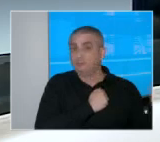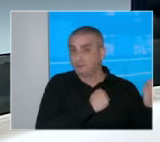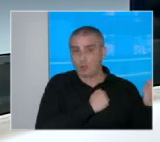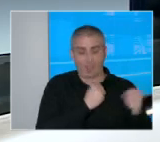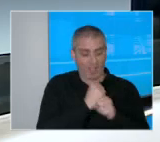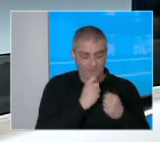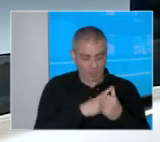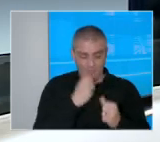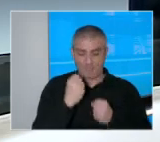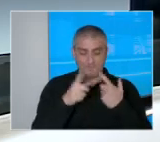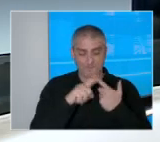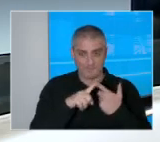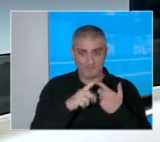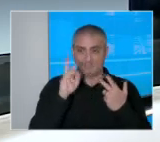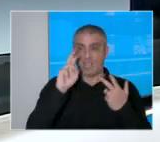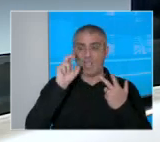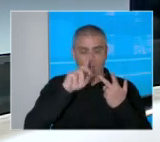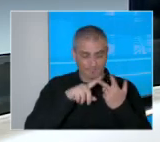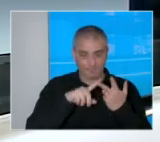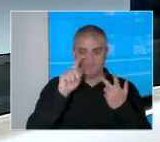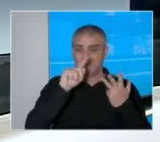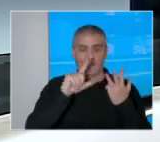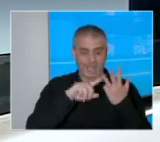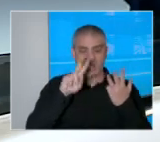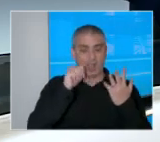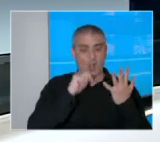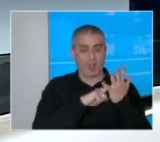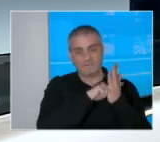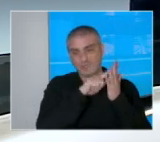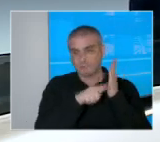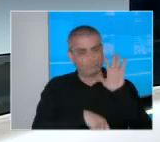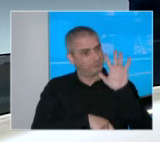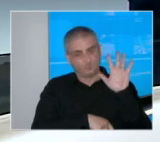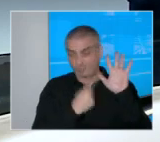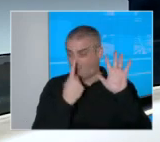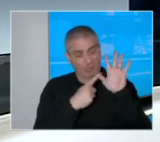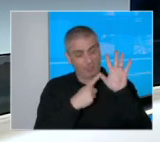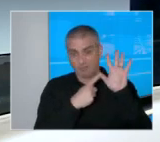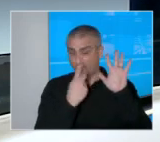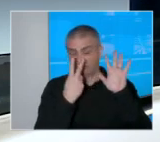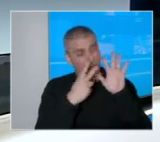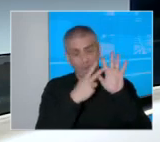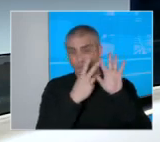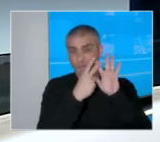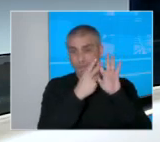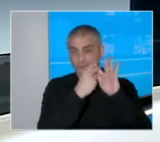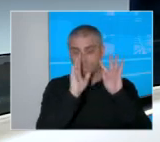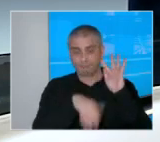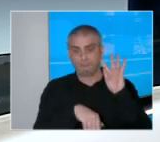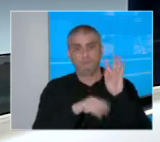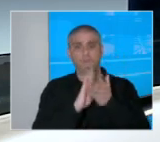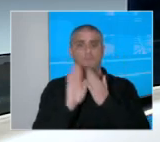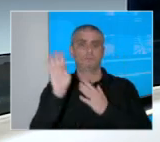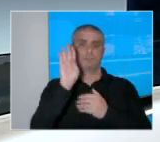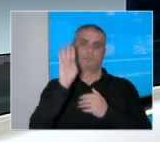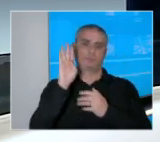עבודה, מרץ, רעם, זליחה וכחול לבן. מספיק ש... אחת מהן, שתיים מהן לא עוברות אחוז החסימה,